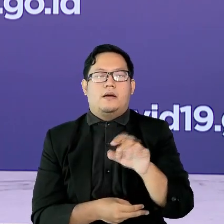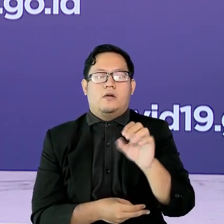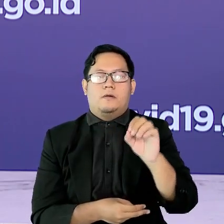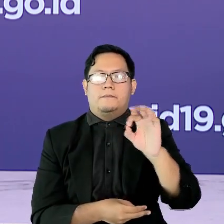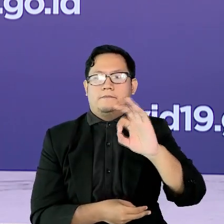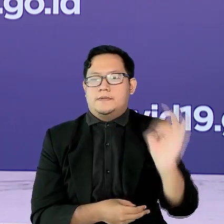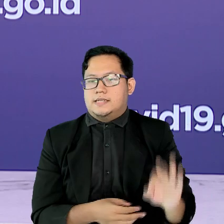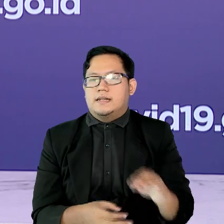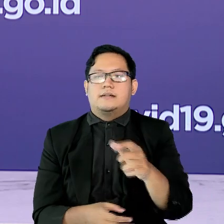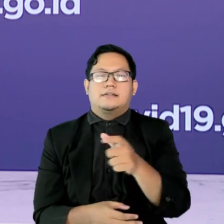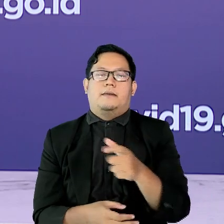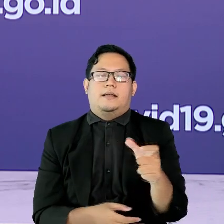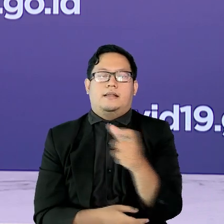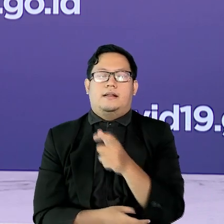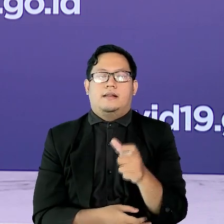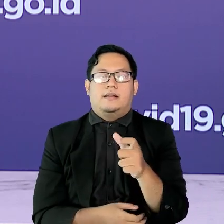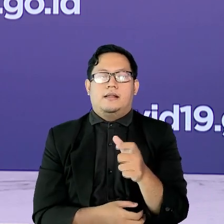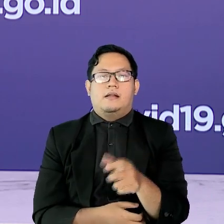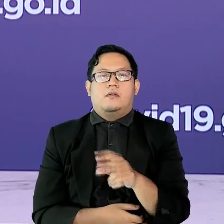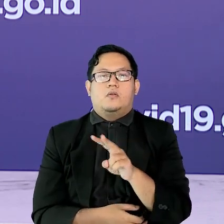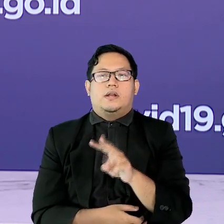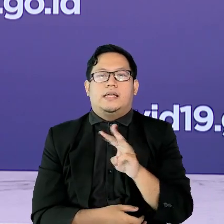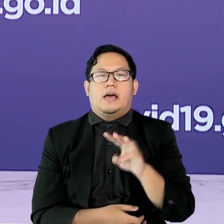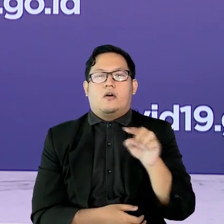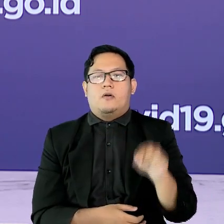25,06% kecamatan, dan